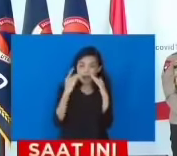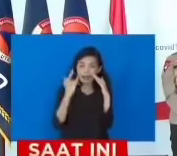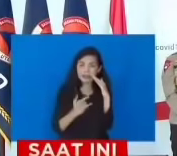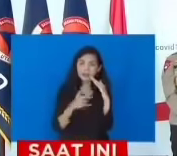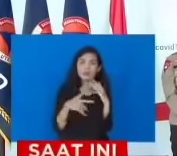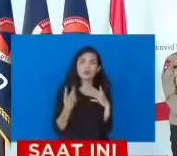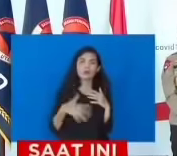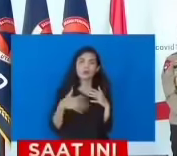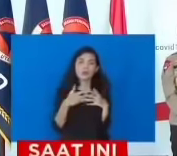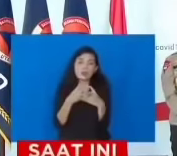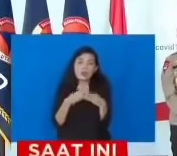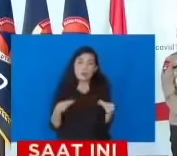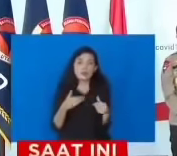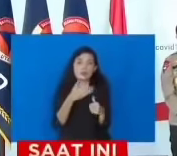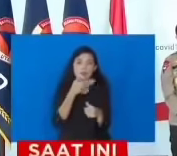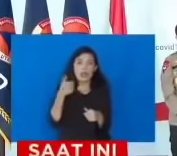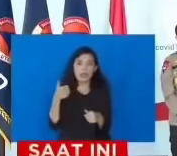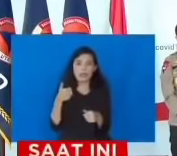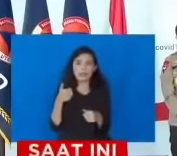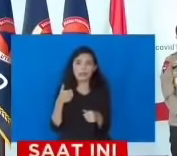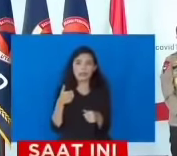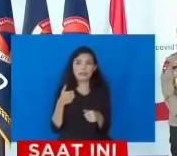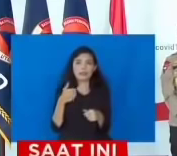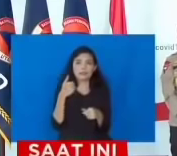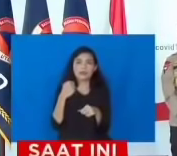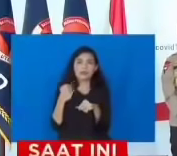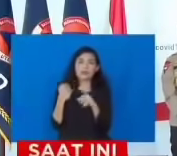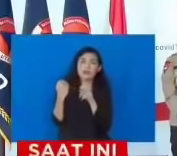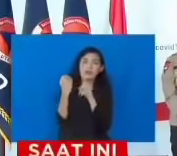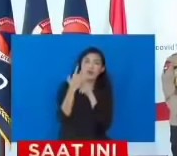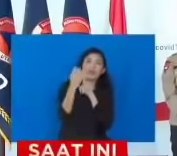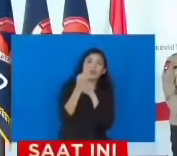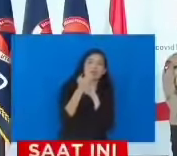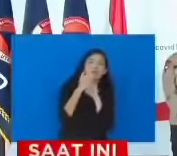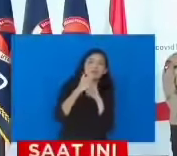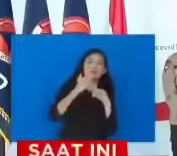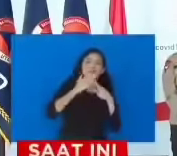terbaik untuk menghindarkan diri dari sebaran penyakit ini.